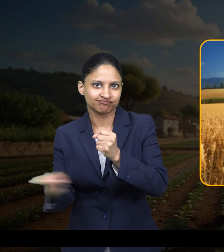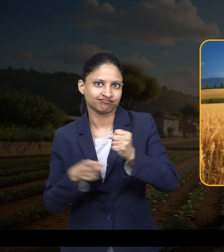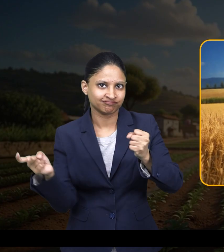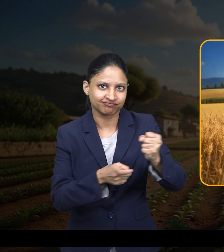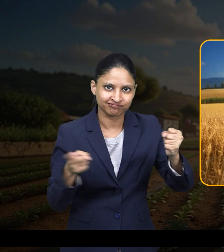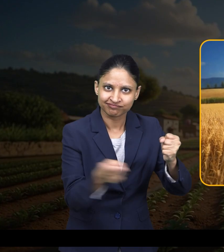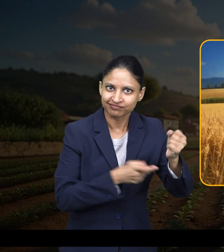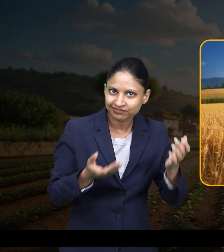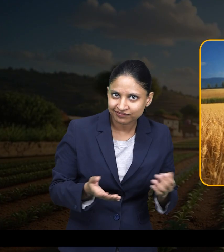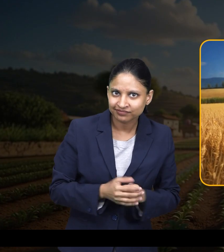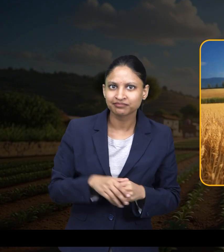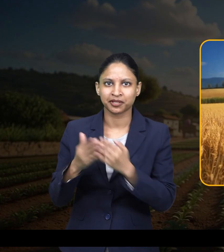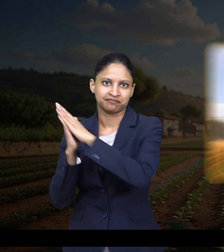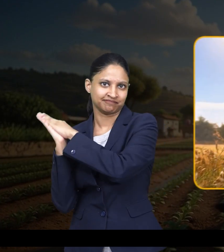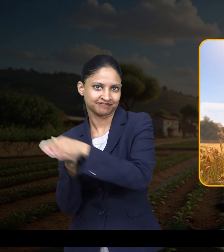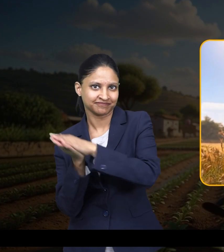विळा,